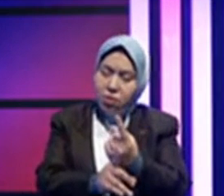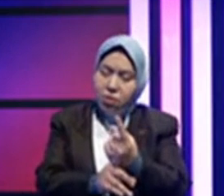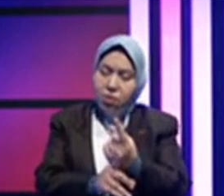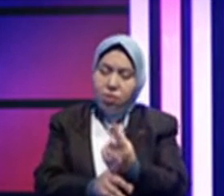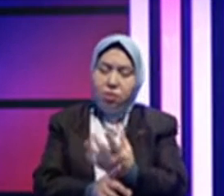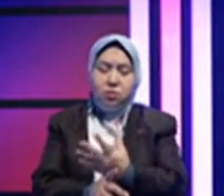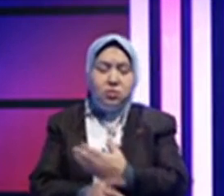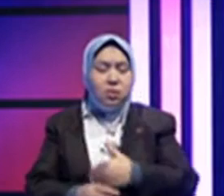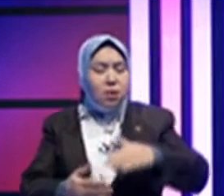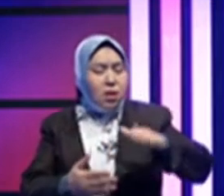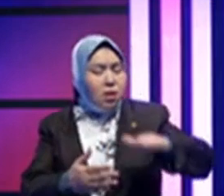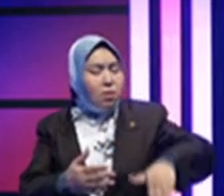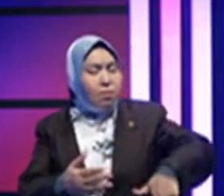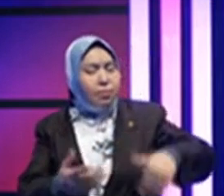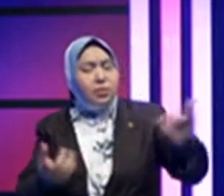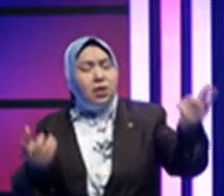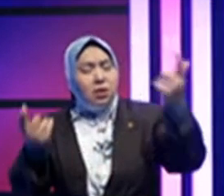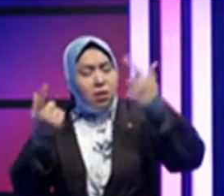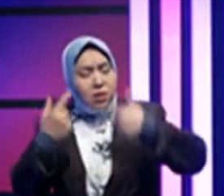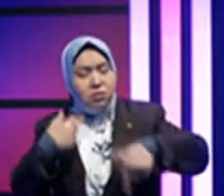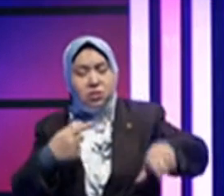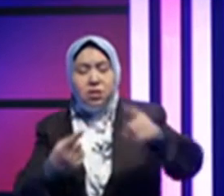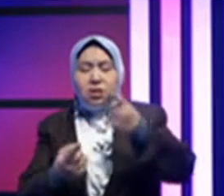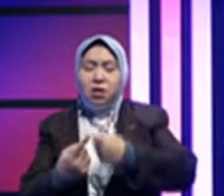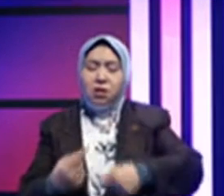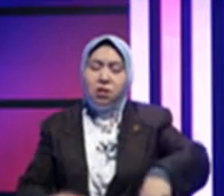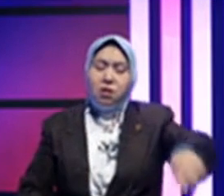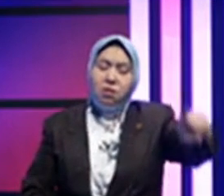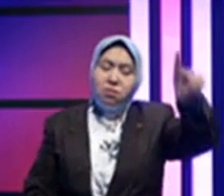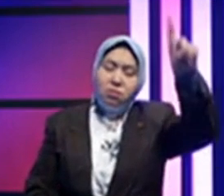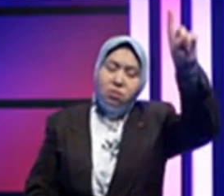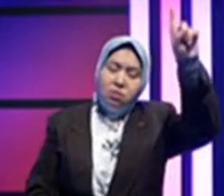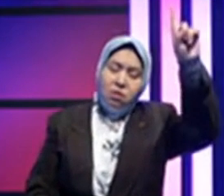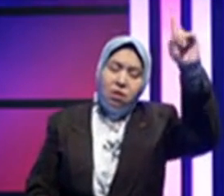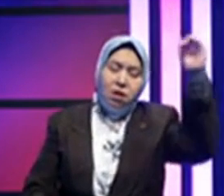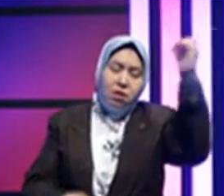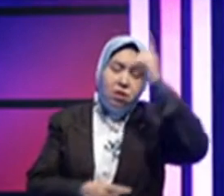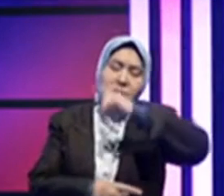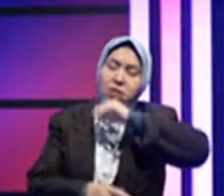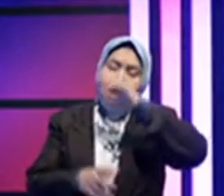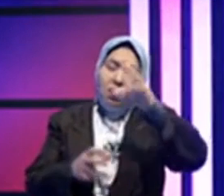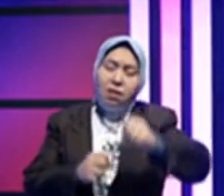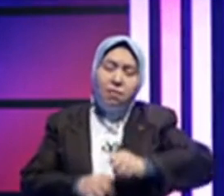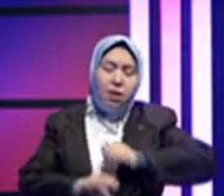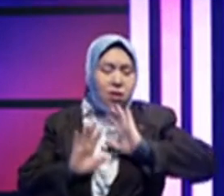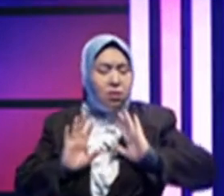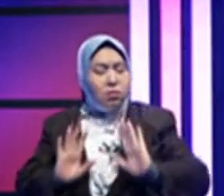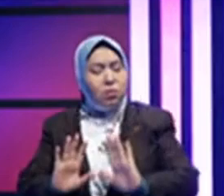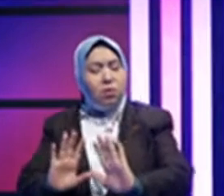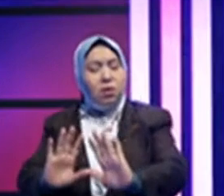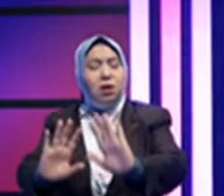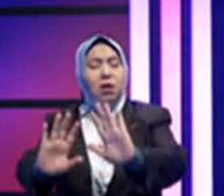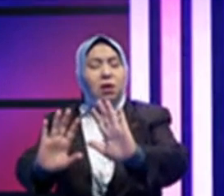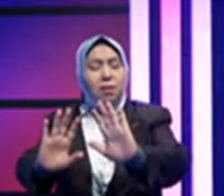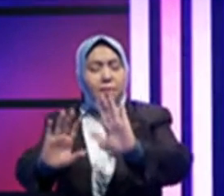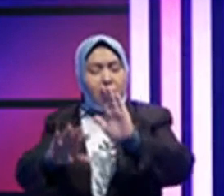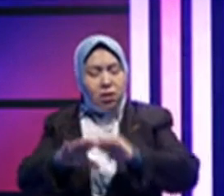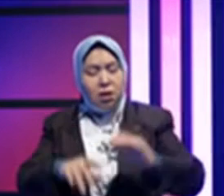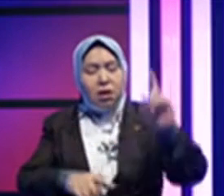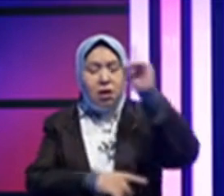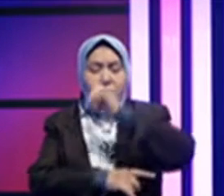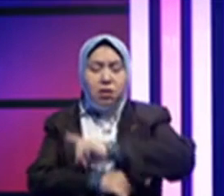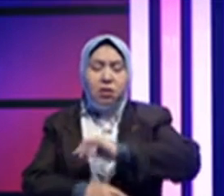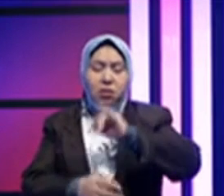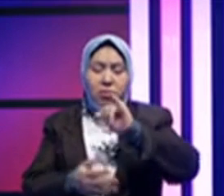قبل أن يأتي يوم لا مرد له من